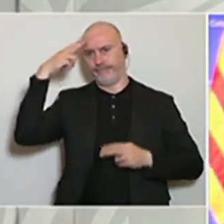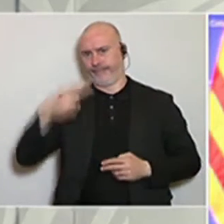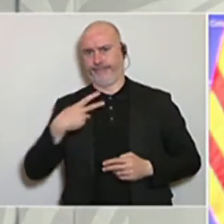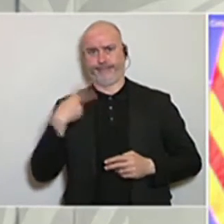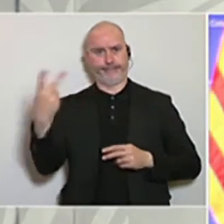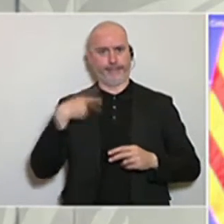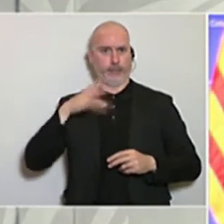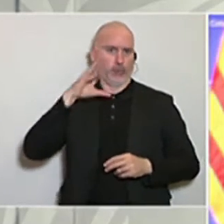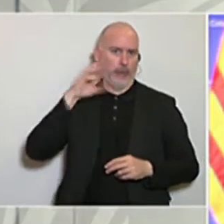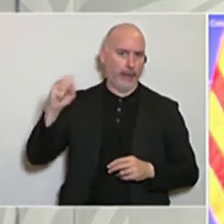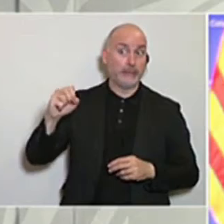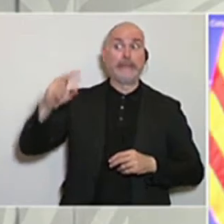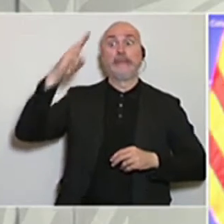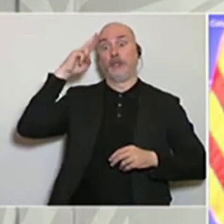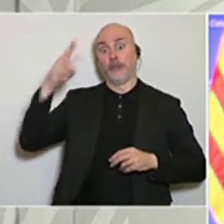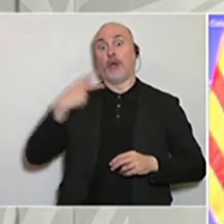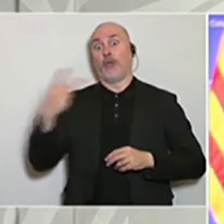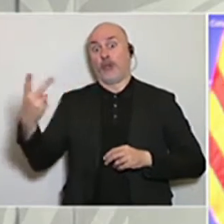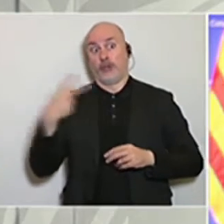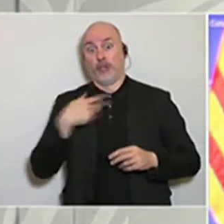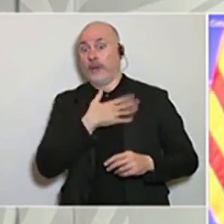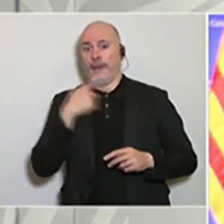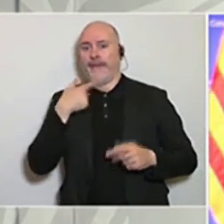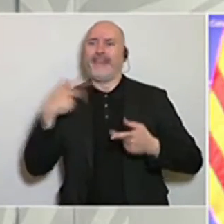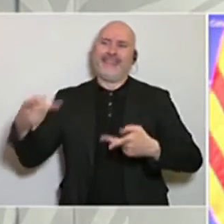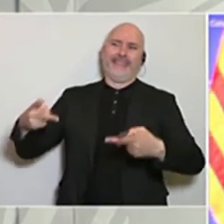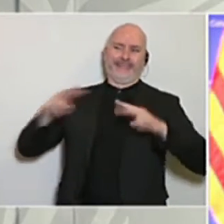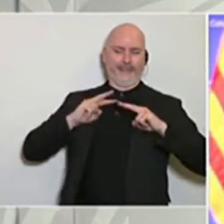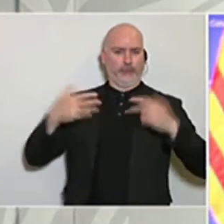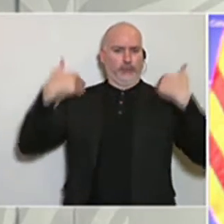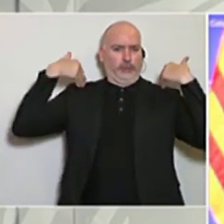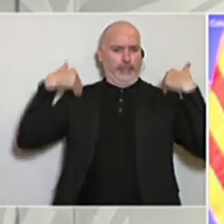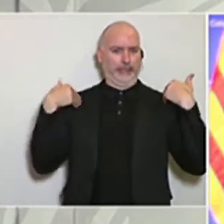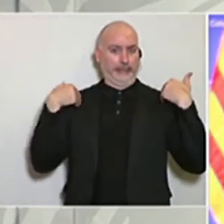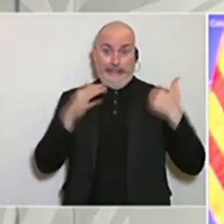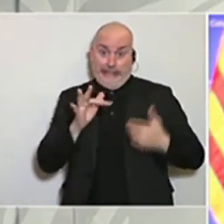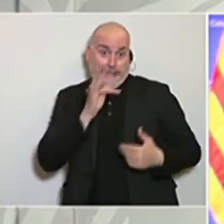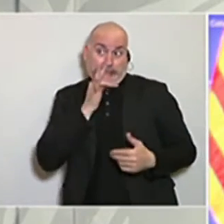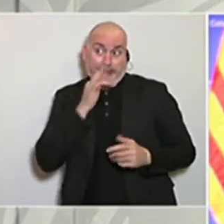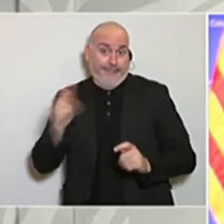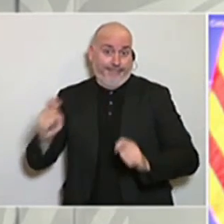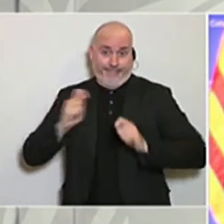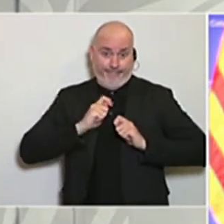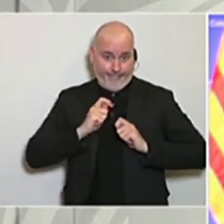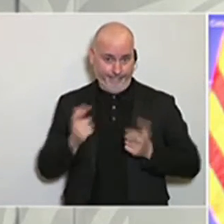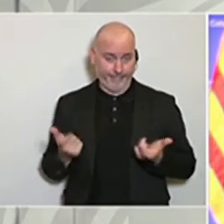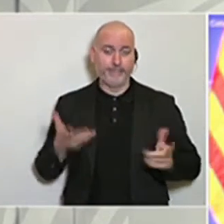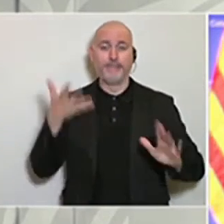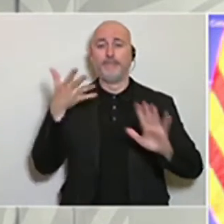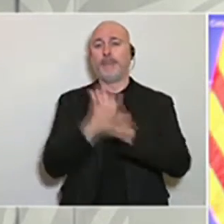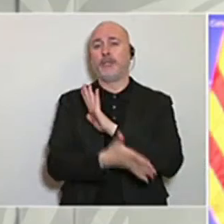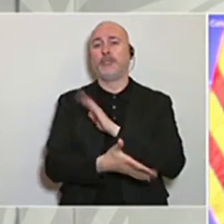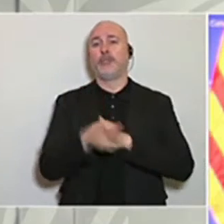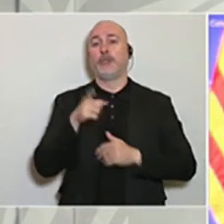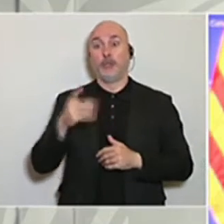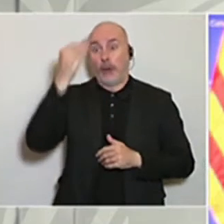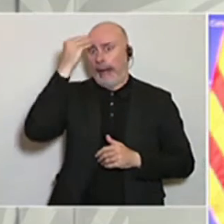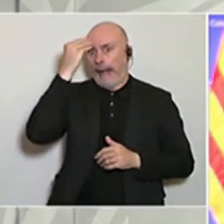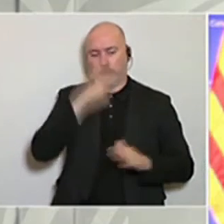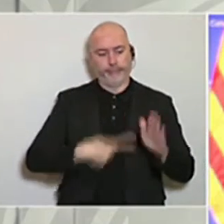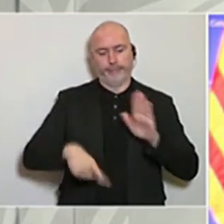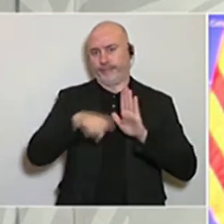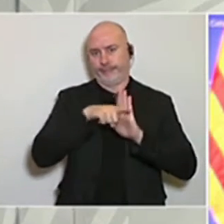passa per retornar aquelles competències que encara no ens han estat retornades i, per tant, aquesta seria, jo crec, la primera senyal